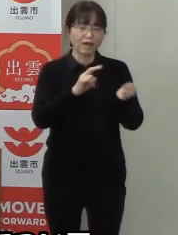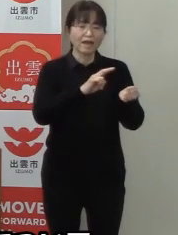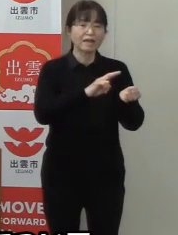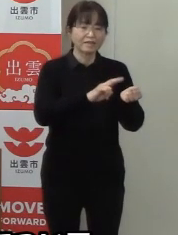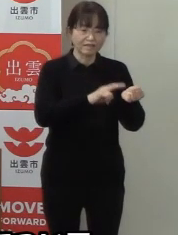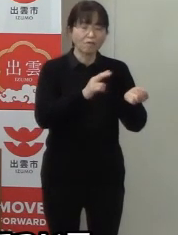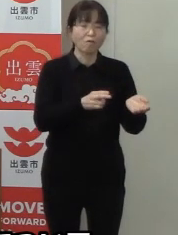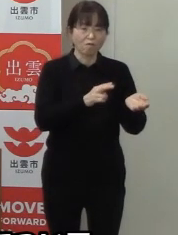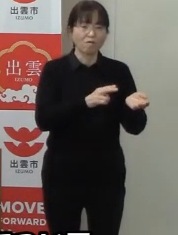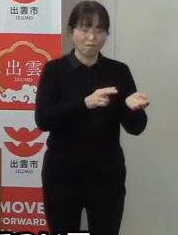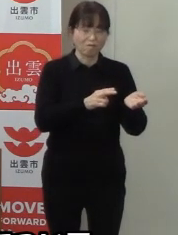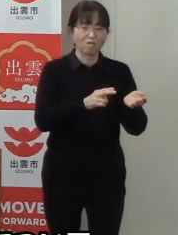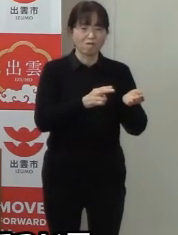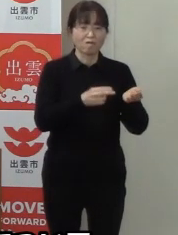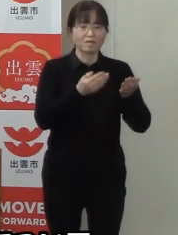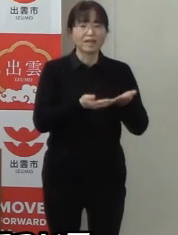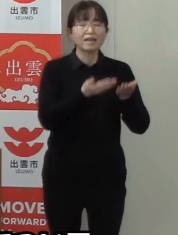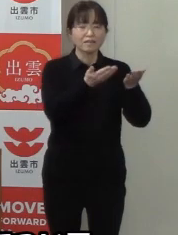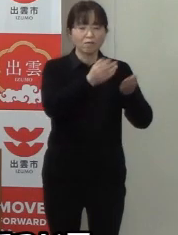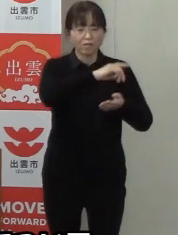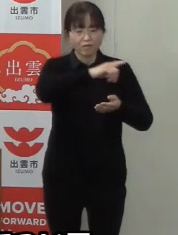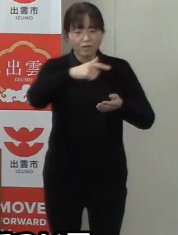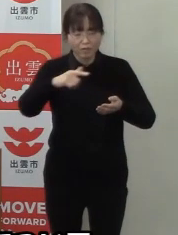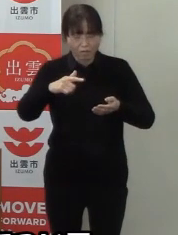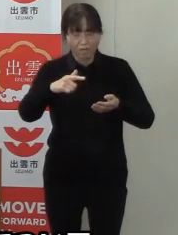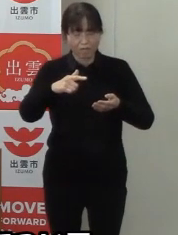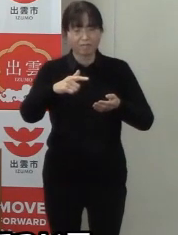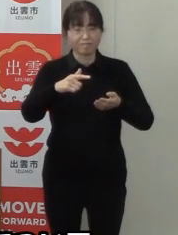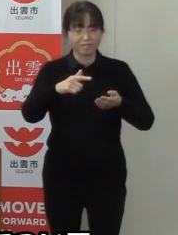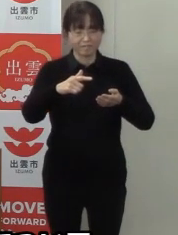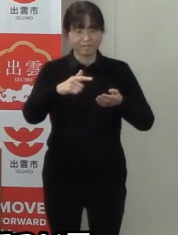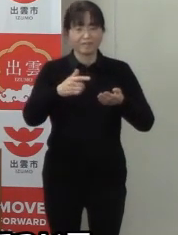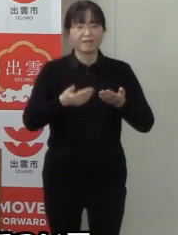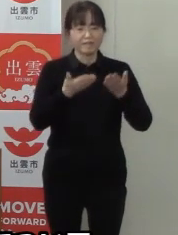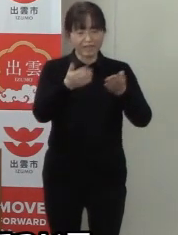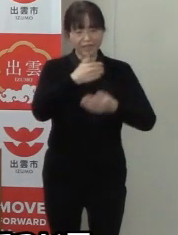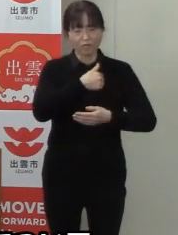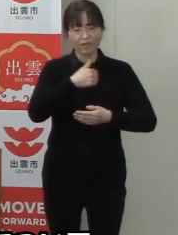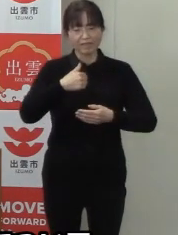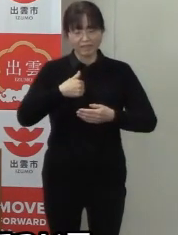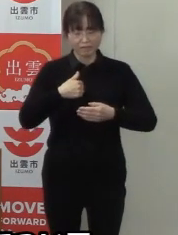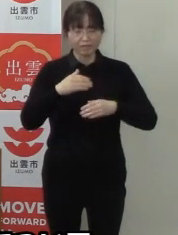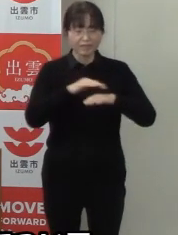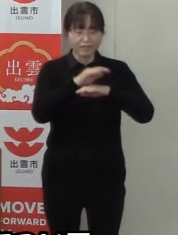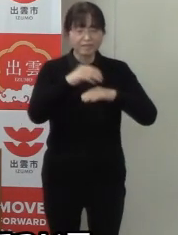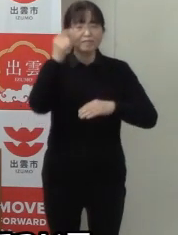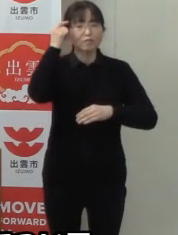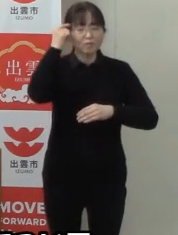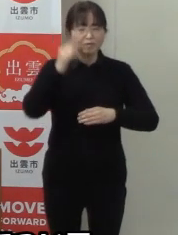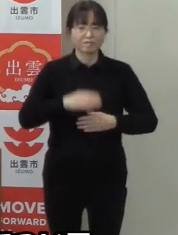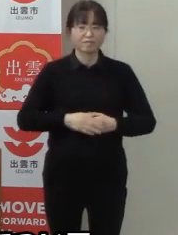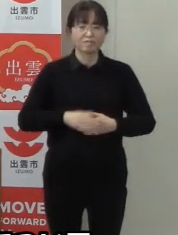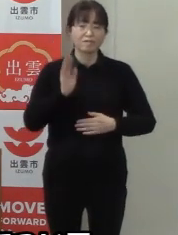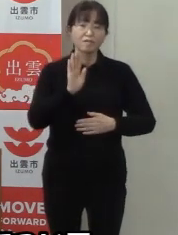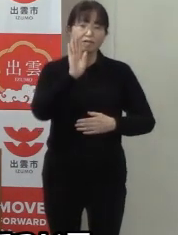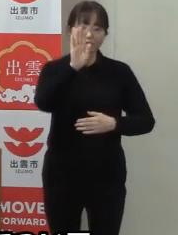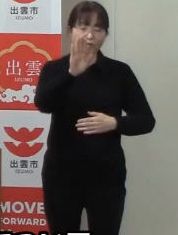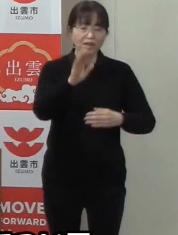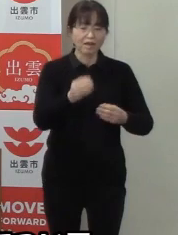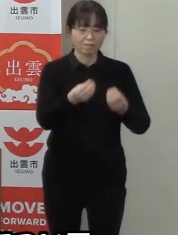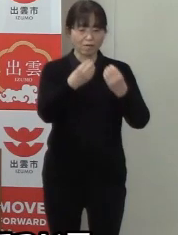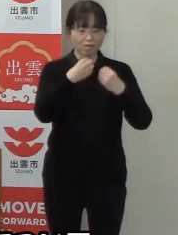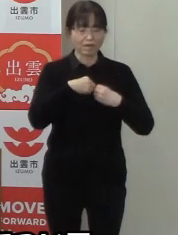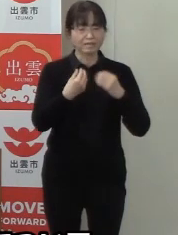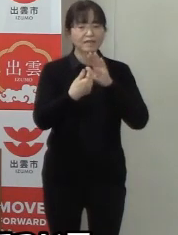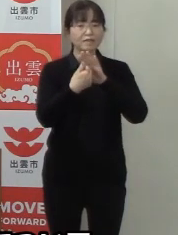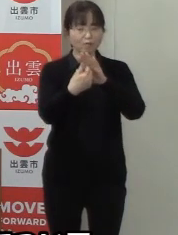保できるというようなことも必要だと思っておりますし、まあ、引き続きになりますけども、予防についてはですね、感染予